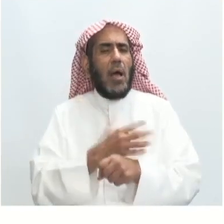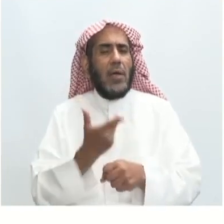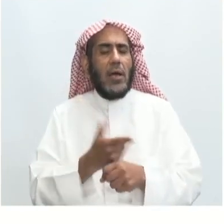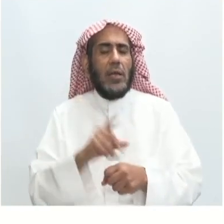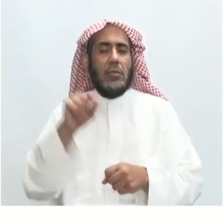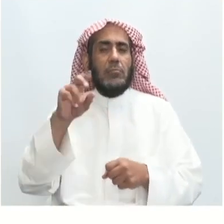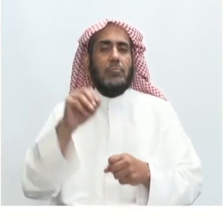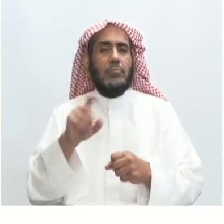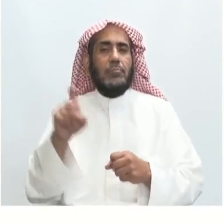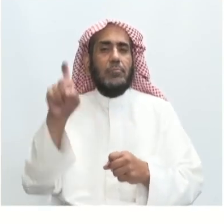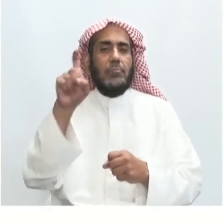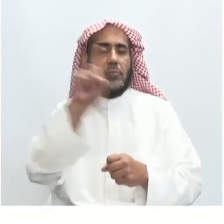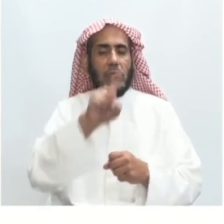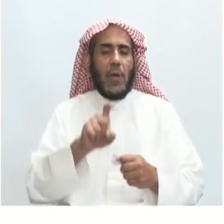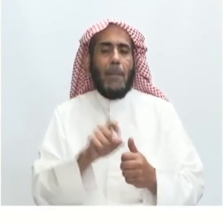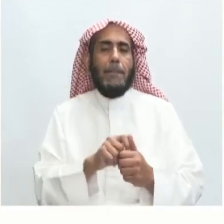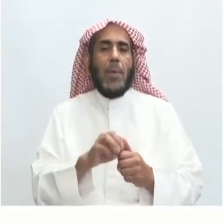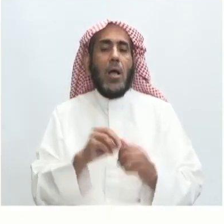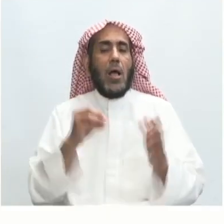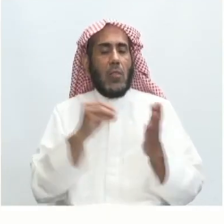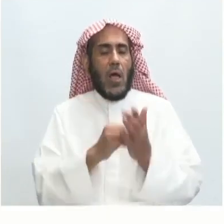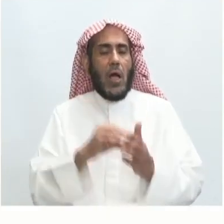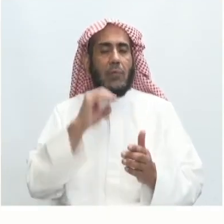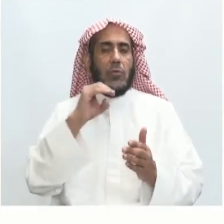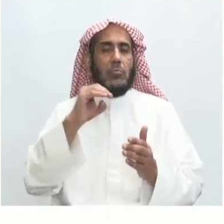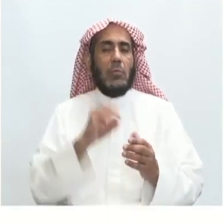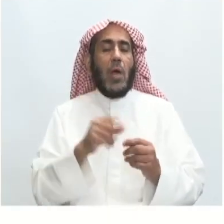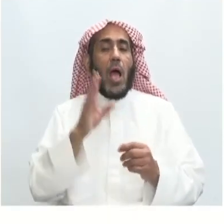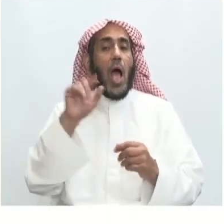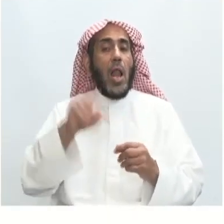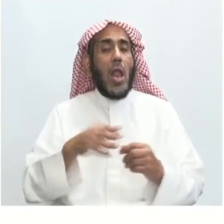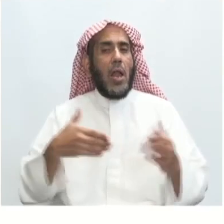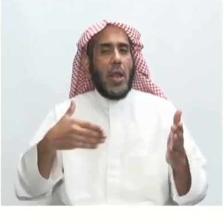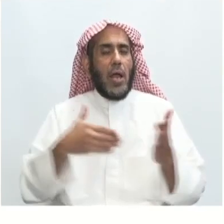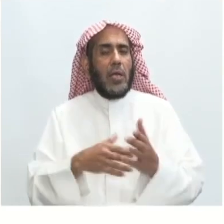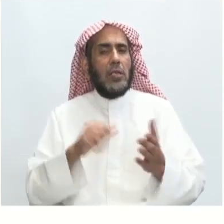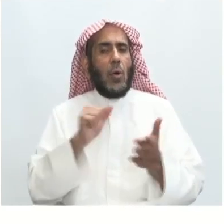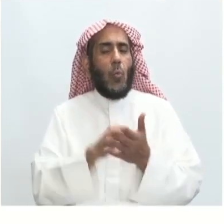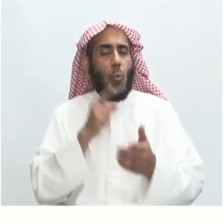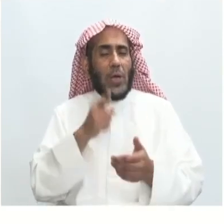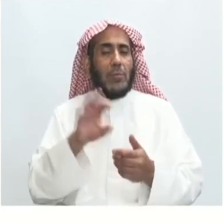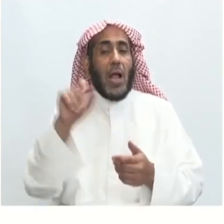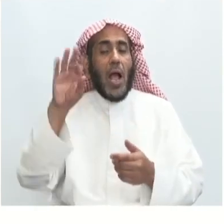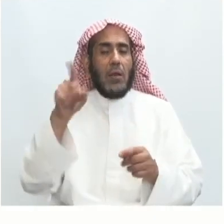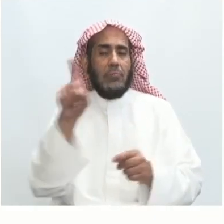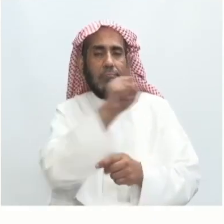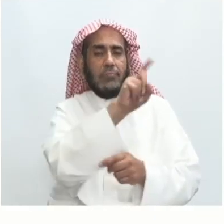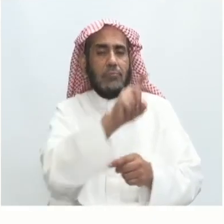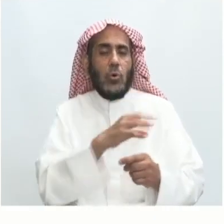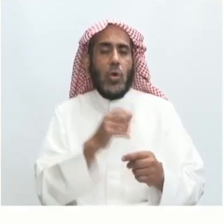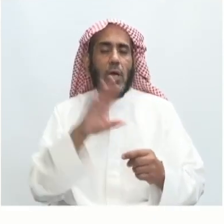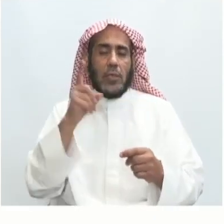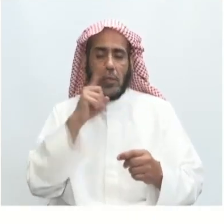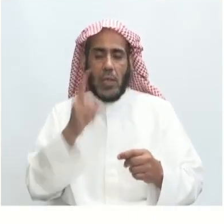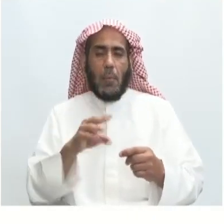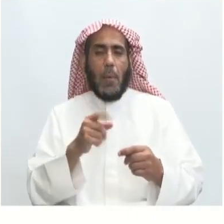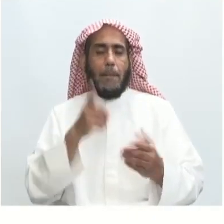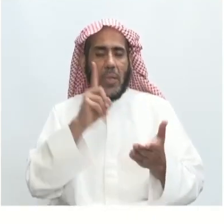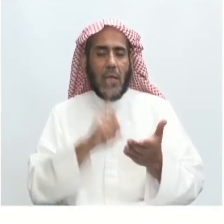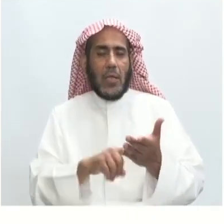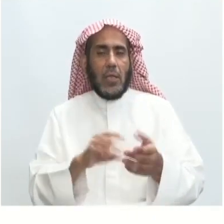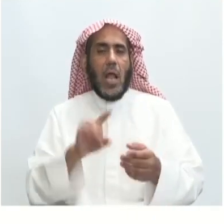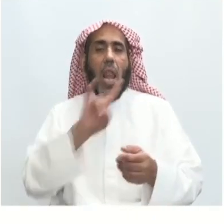احسنتم اداه استفهام ضحى في جمله هل انهيت واجبك مثلا وهنا طلبي بالتاكيد انه